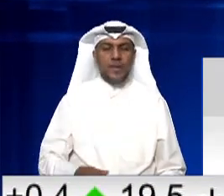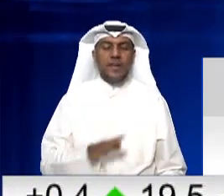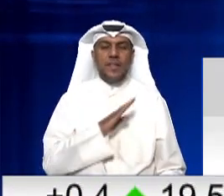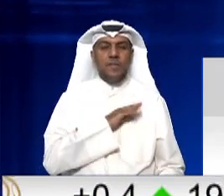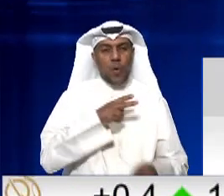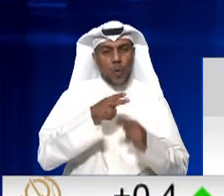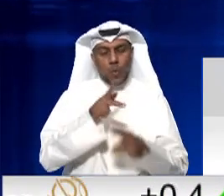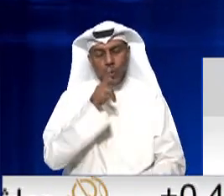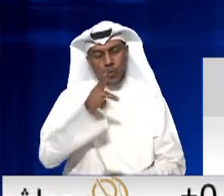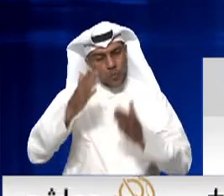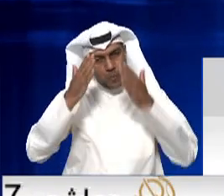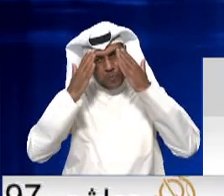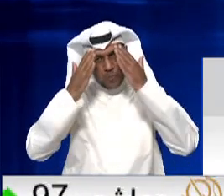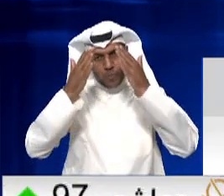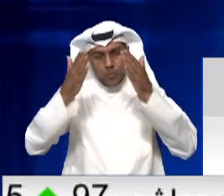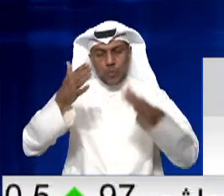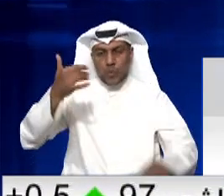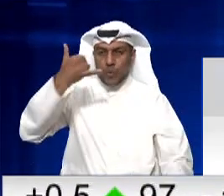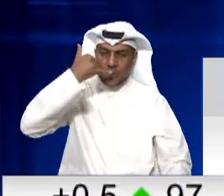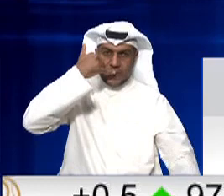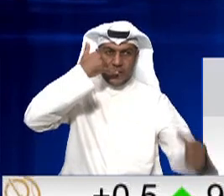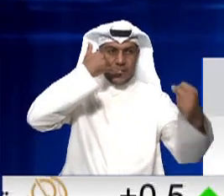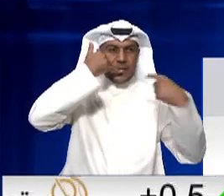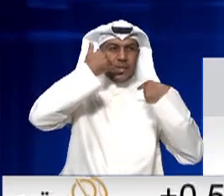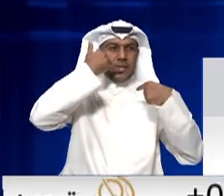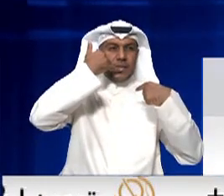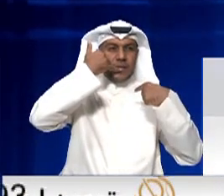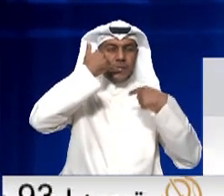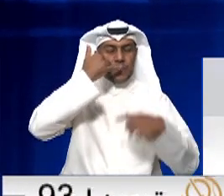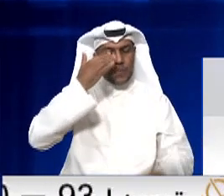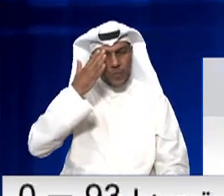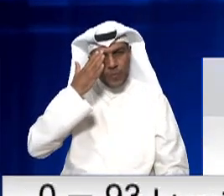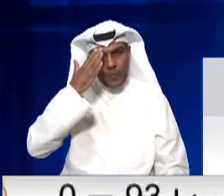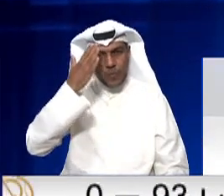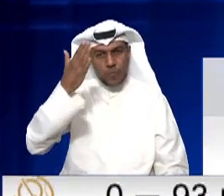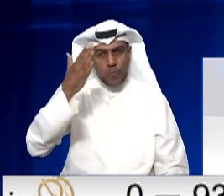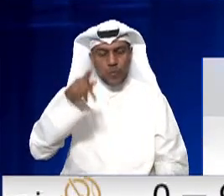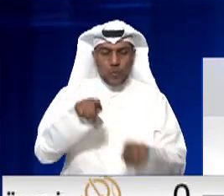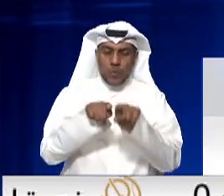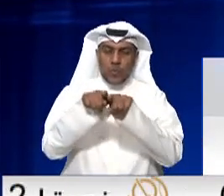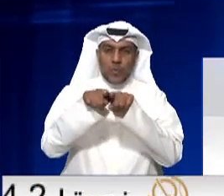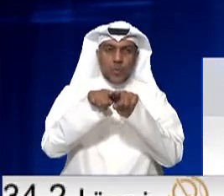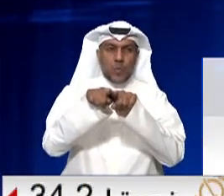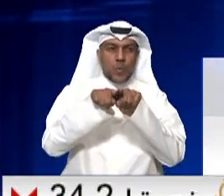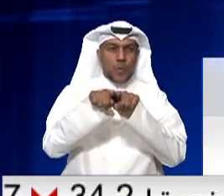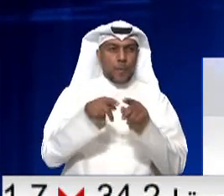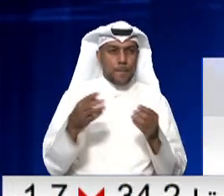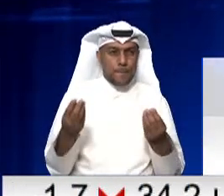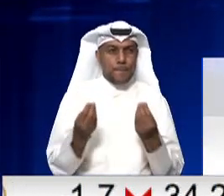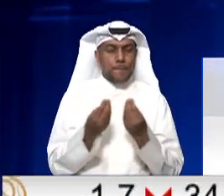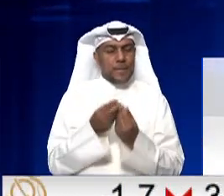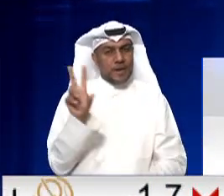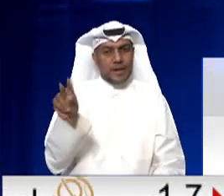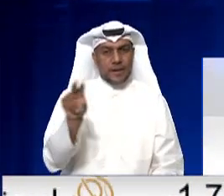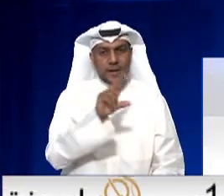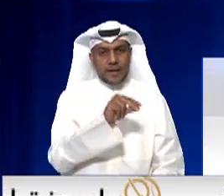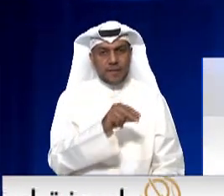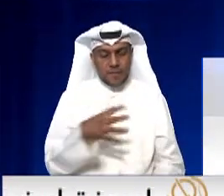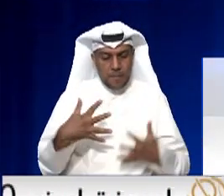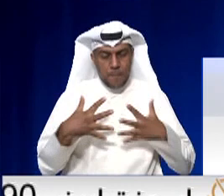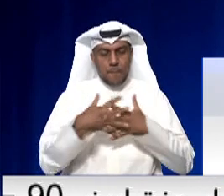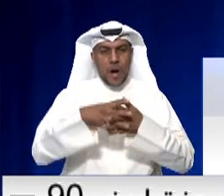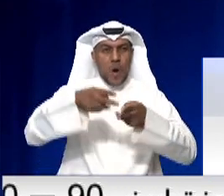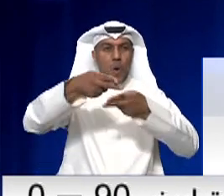شكره وتقديره لنظيره الاماراتي على هذا الاتصال والمشاعر الاخويه الصادقه التي تعكس عمق